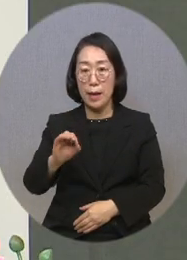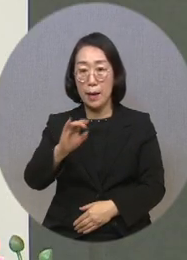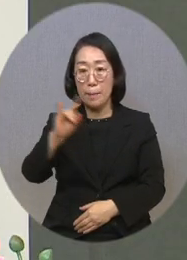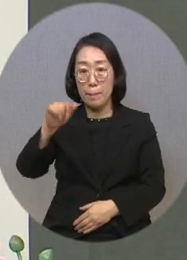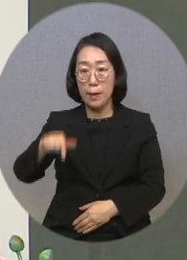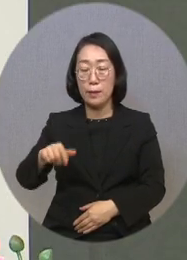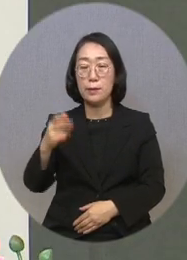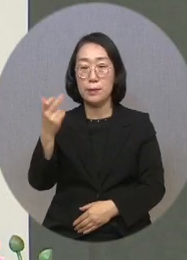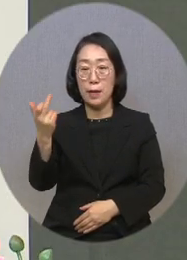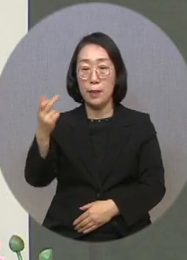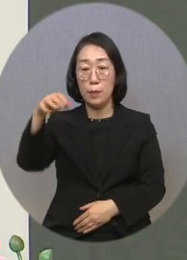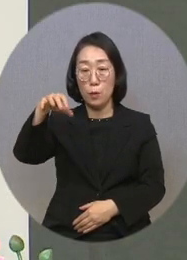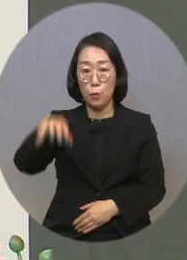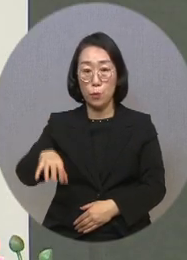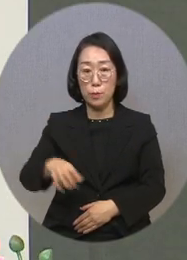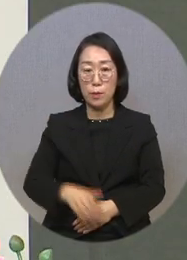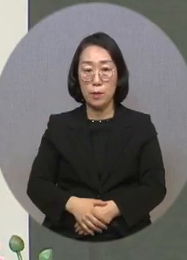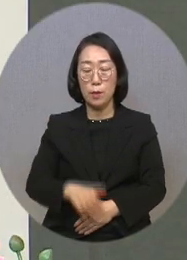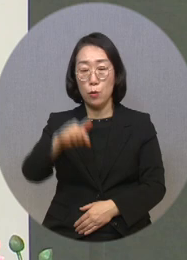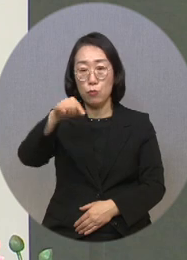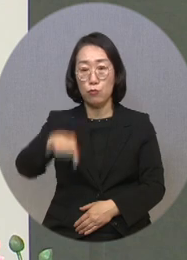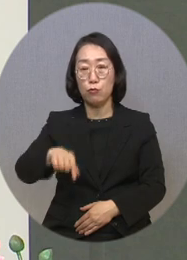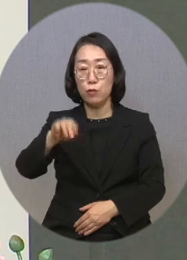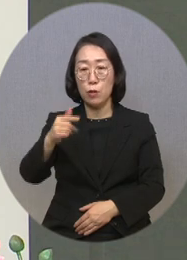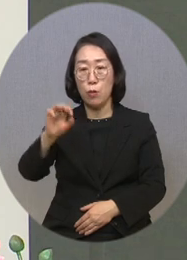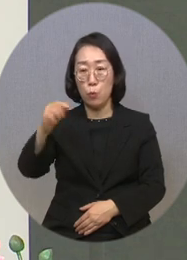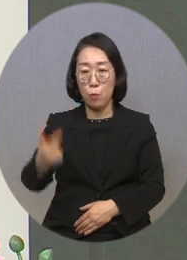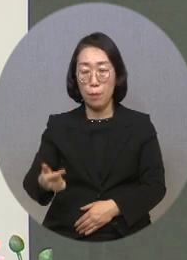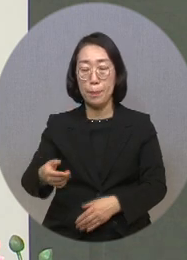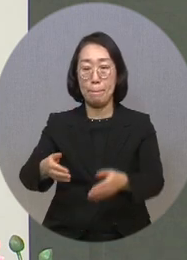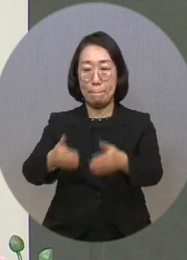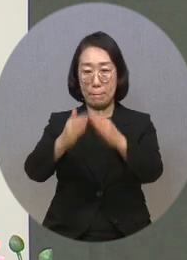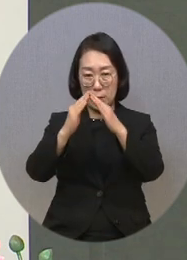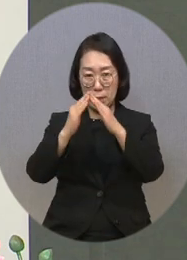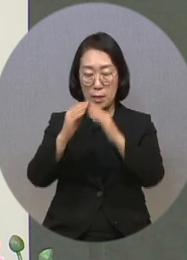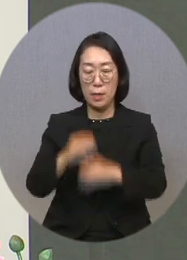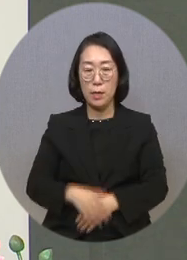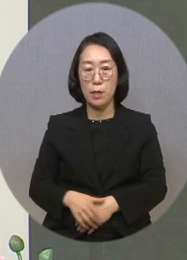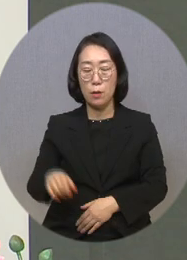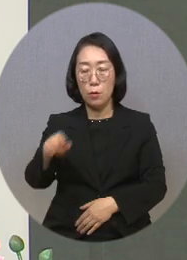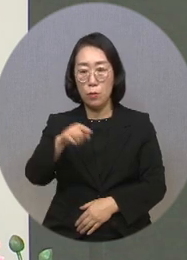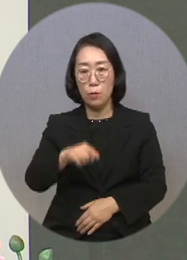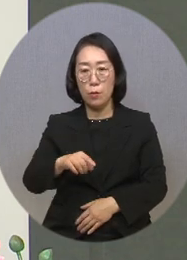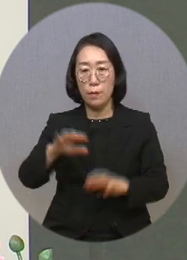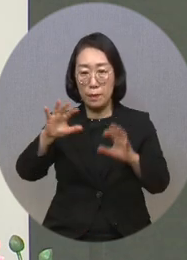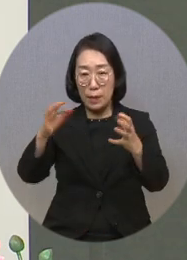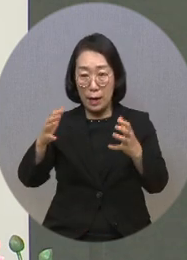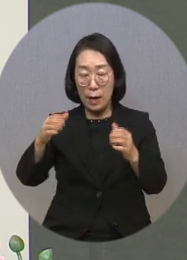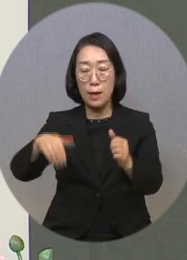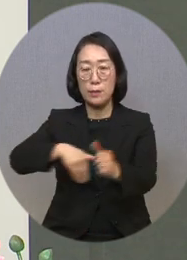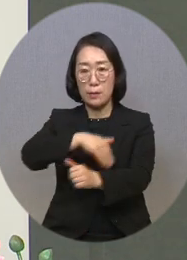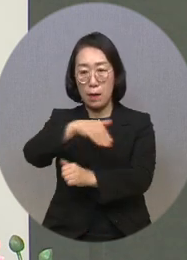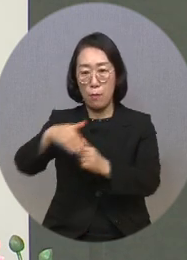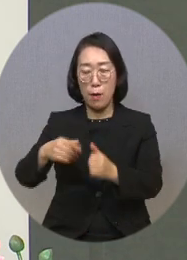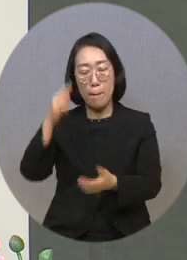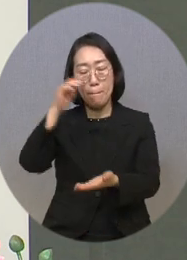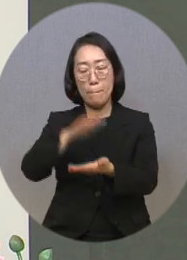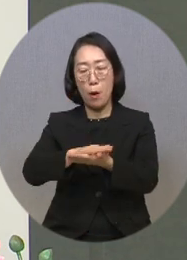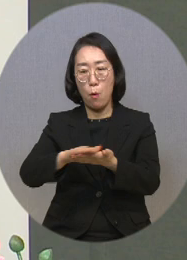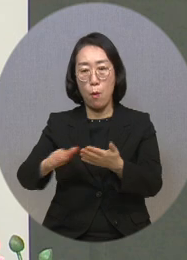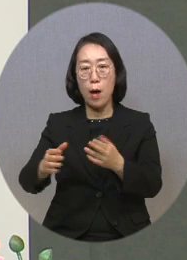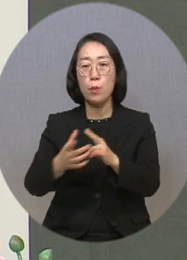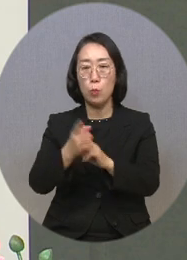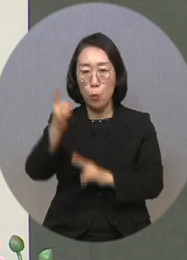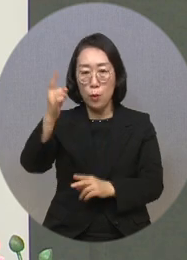양백산에 네. 기슭에다가 이제 국선원을 마련하고 네. 국군에 대한 평화 통일 뭐 여러